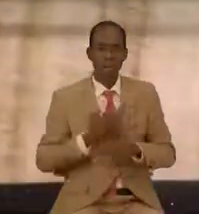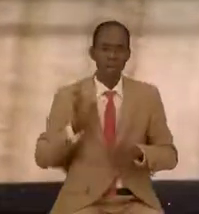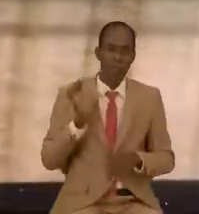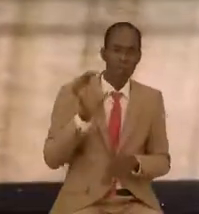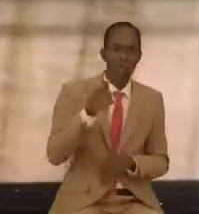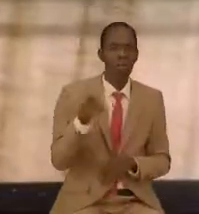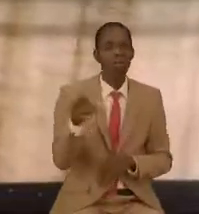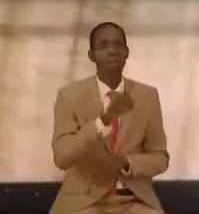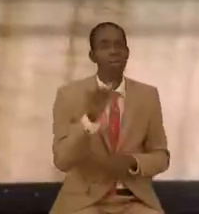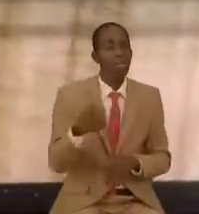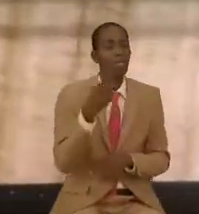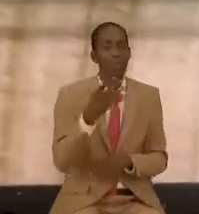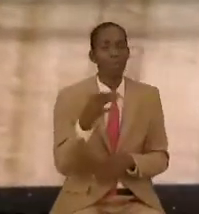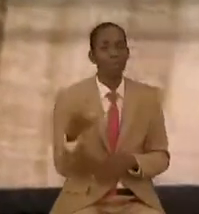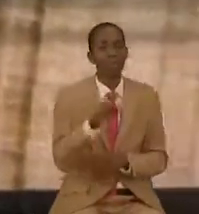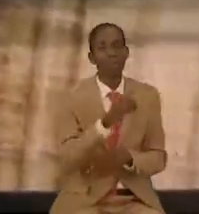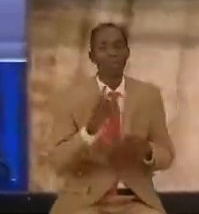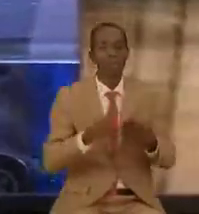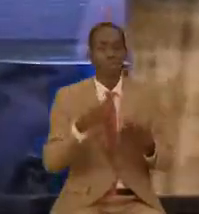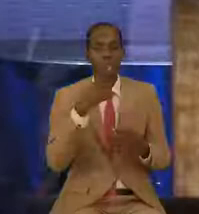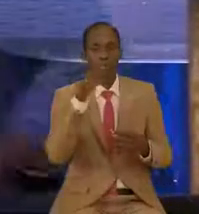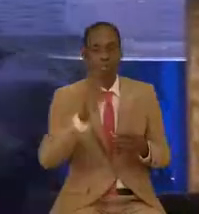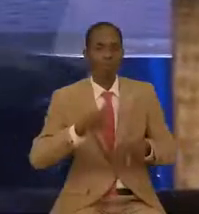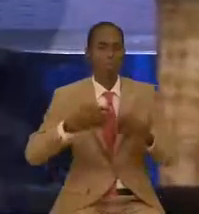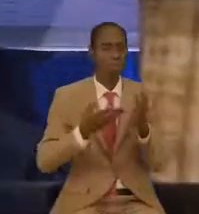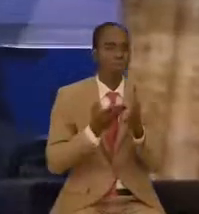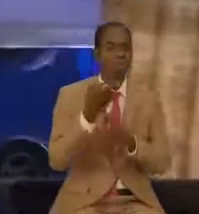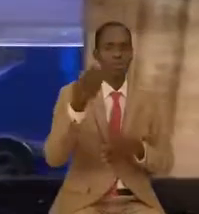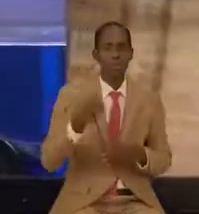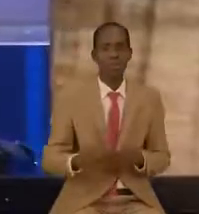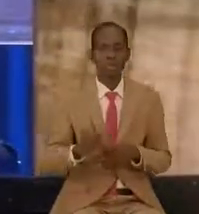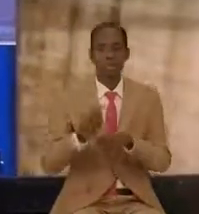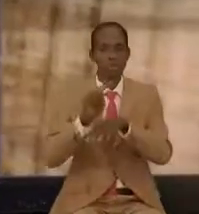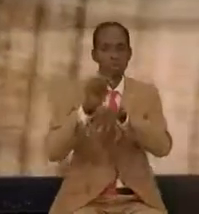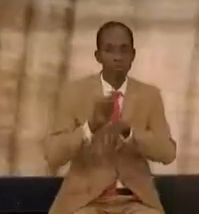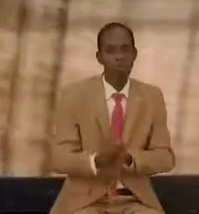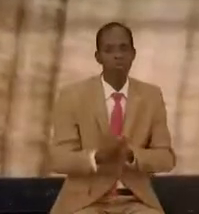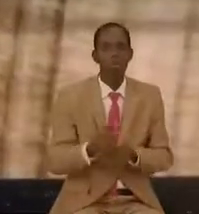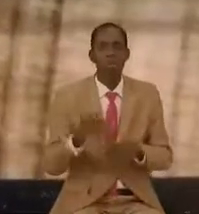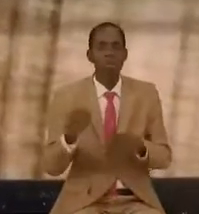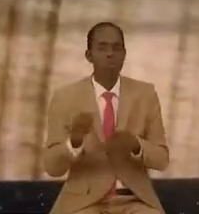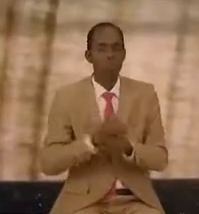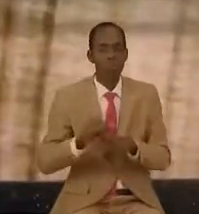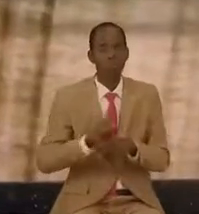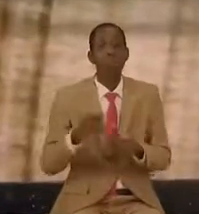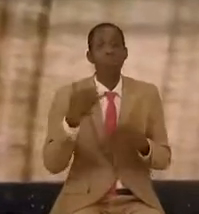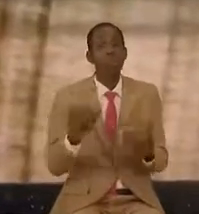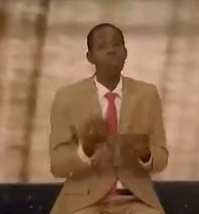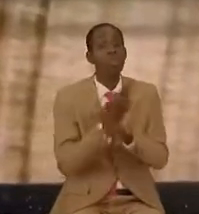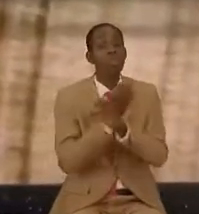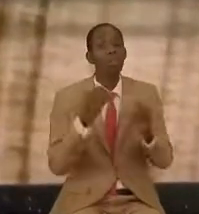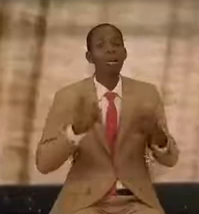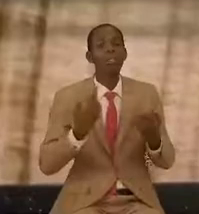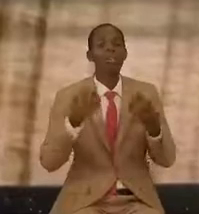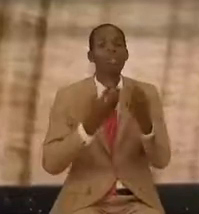nous contraindre, nous forcer qu'on va passer par le processus des rites. Il n'y a pas de rite.